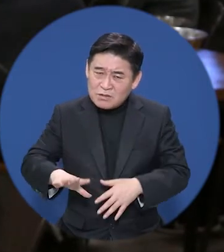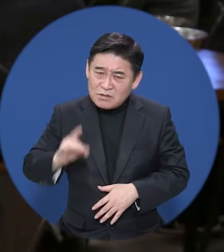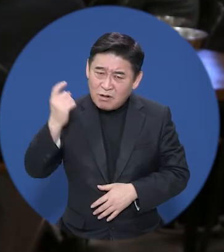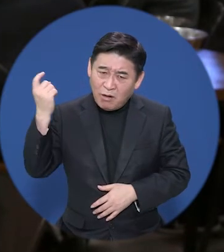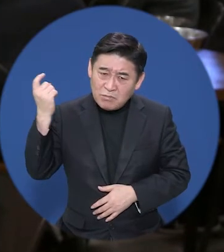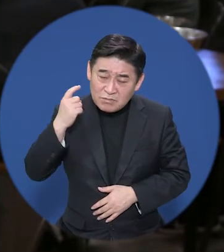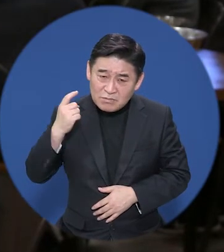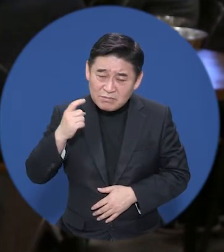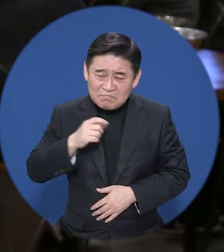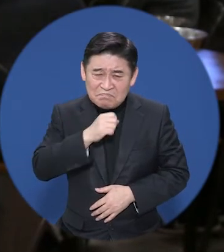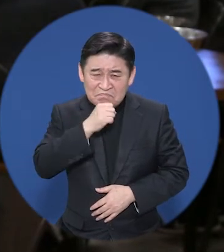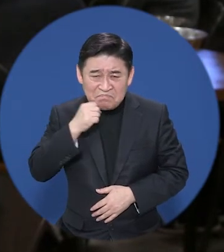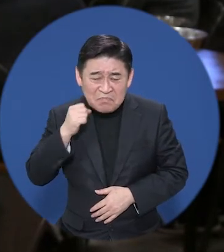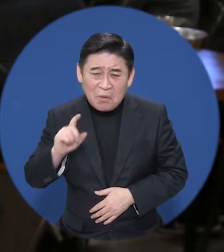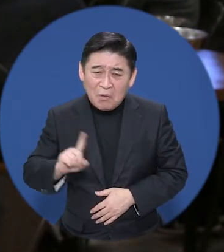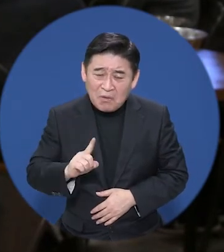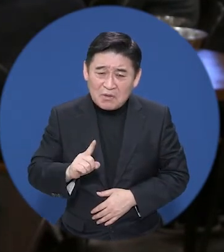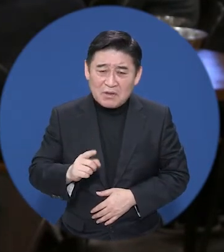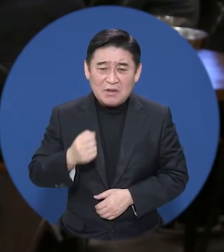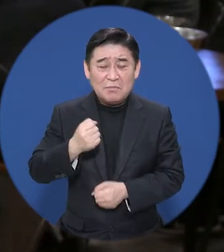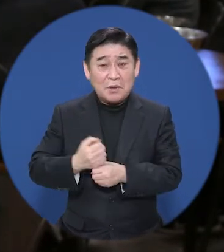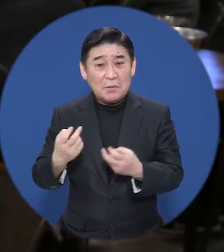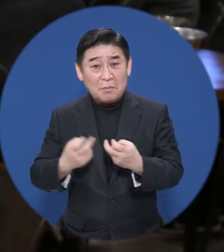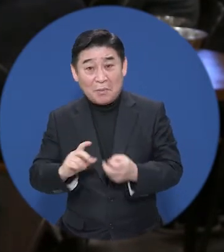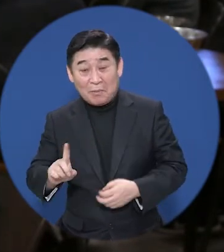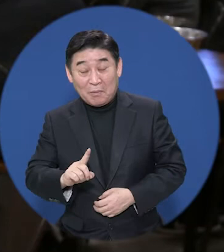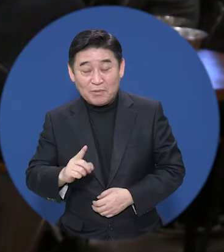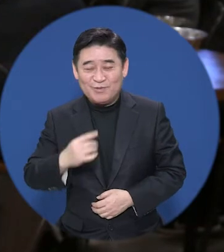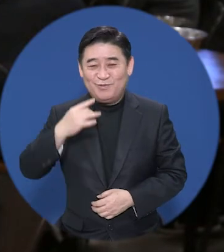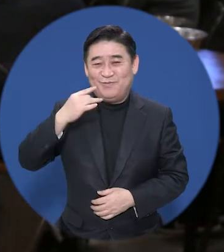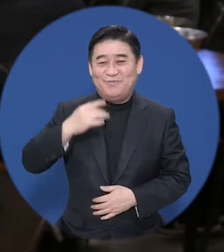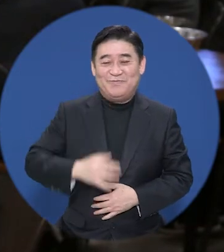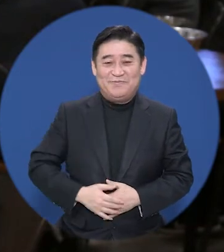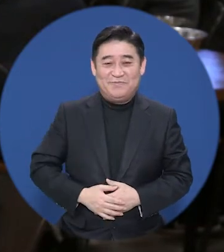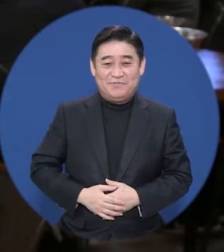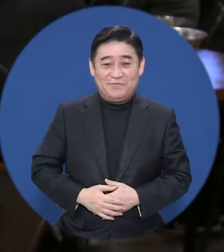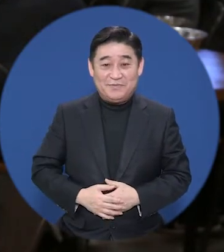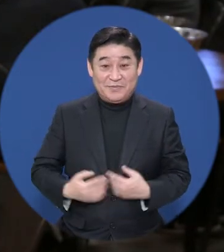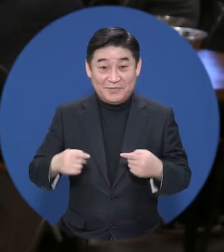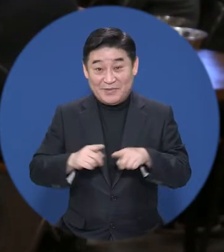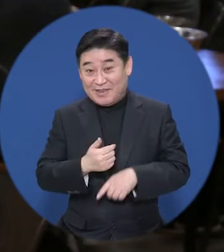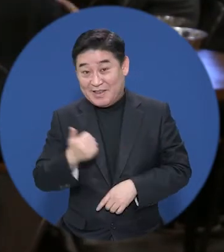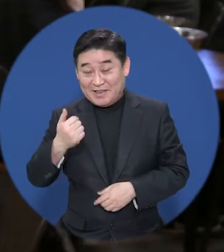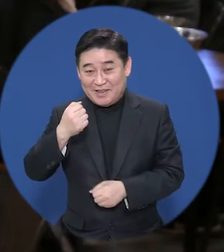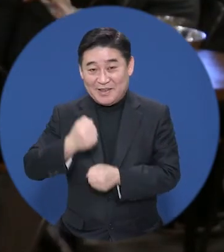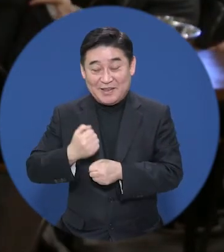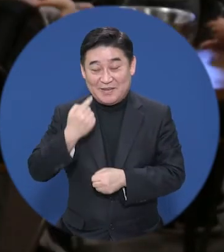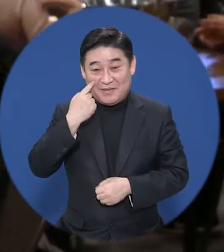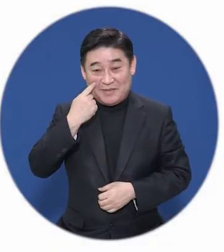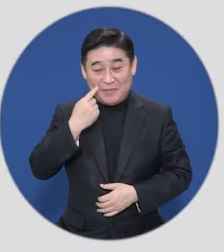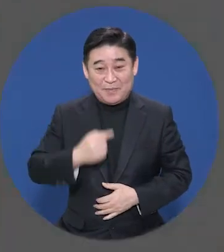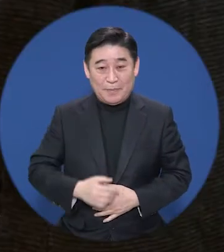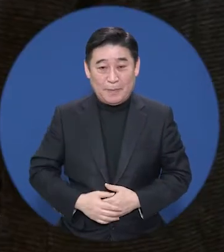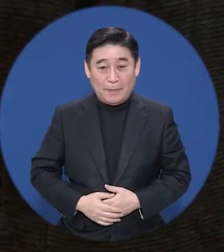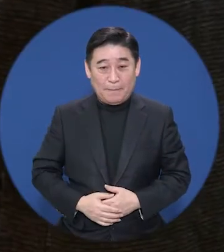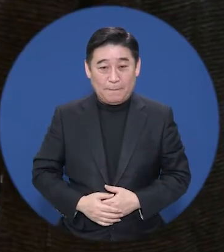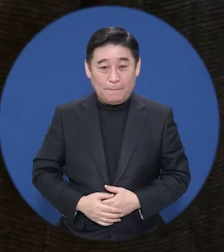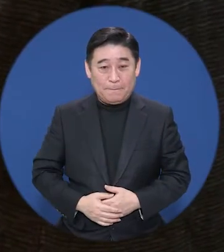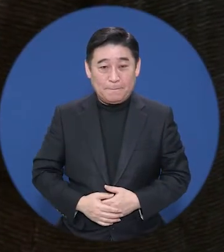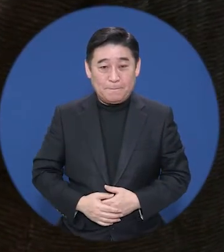들어봐서 어떤 맛이 날지 또 어떻게 만들어질지 굉장히 궁금한데요. 저도 가서 함께 만들어 보겠습니다.